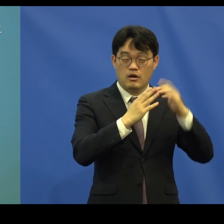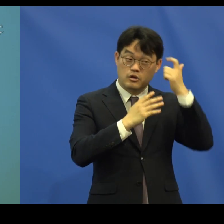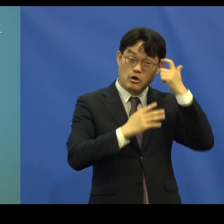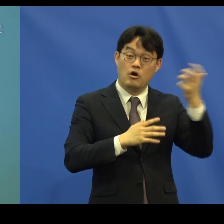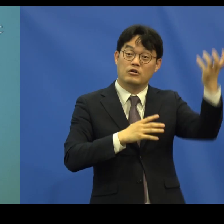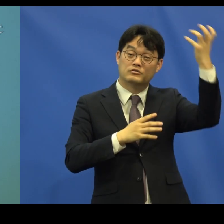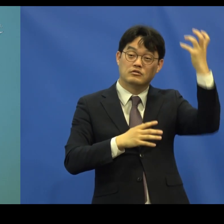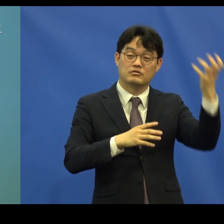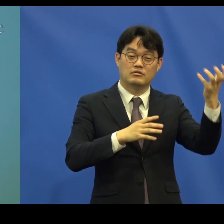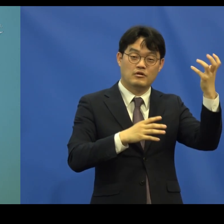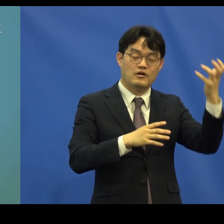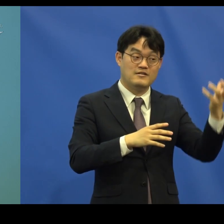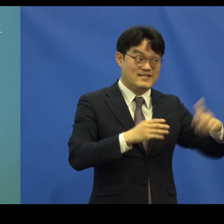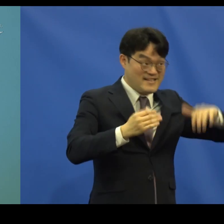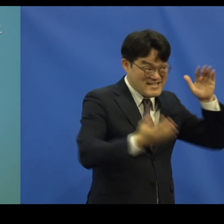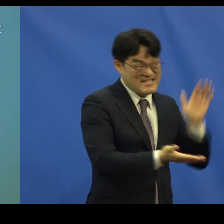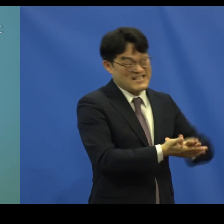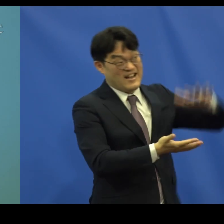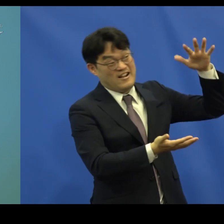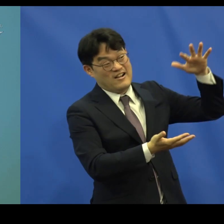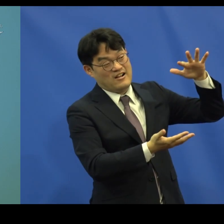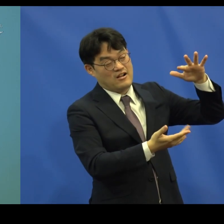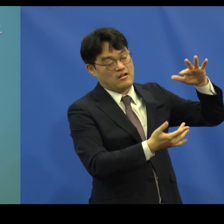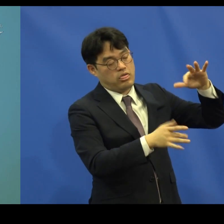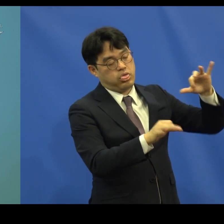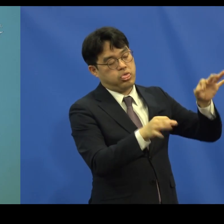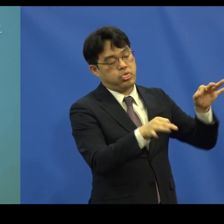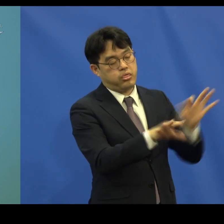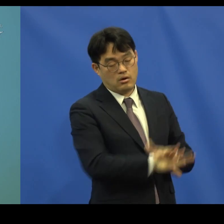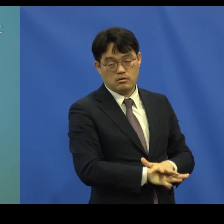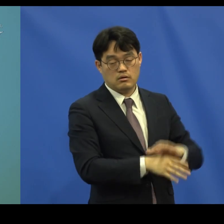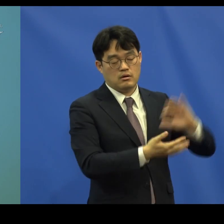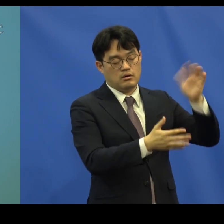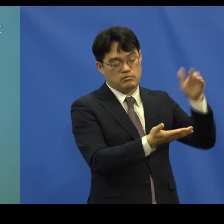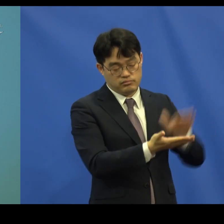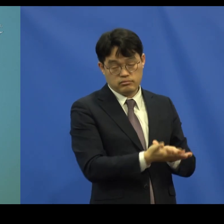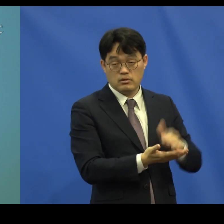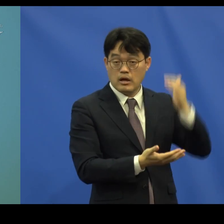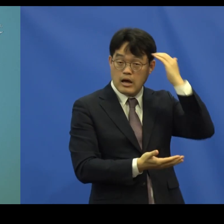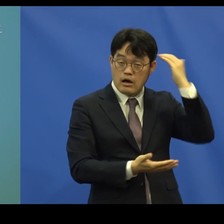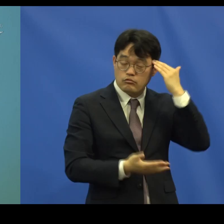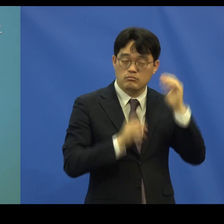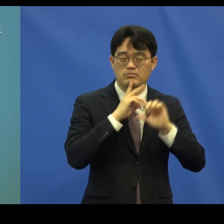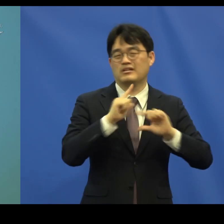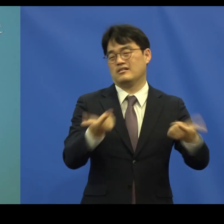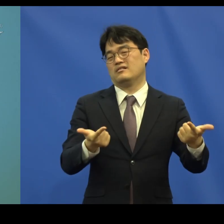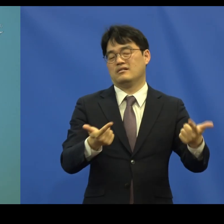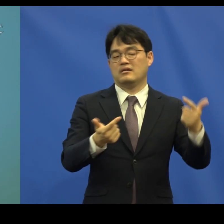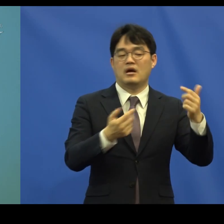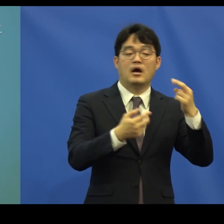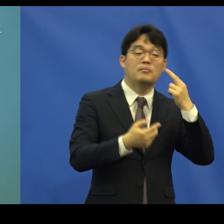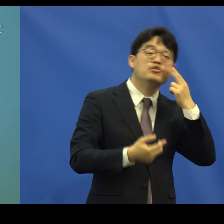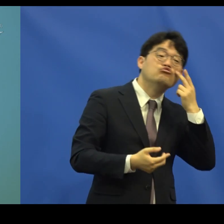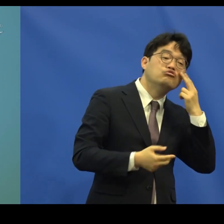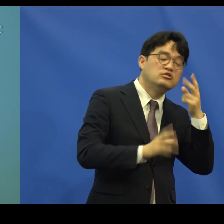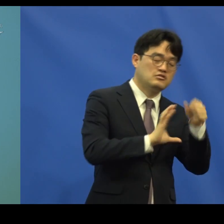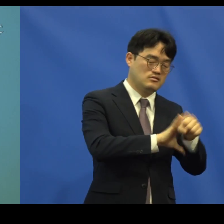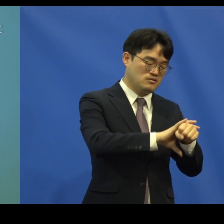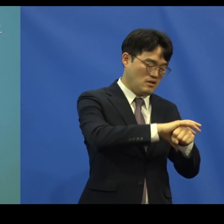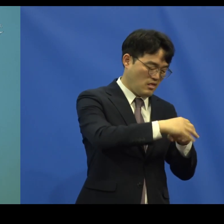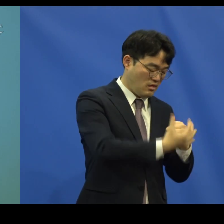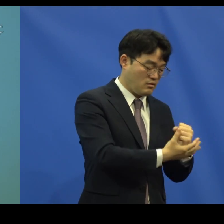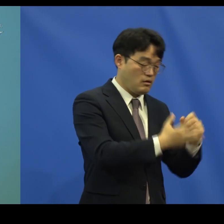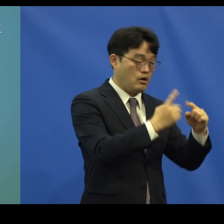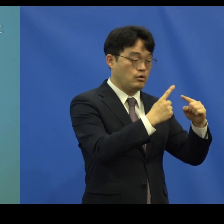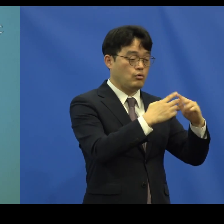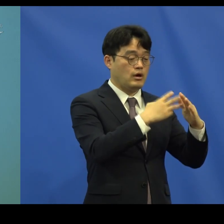이 코로나 팬데믹이 준 세계 교회, 한국뿐만 아닙니다. 미국 교회도 마찬가지. 세계 교회에 이 팬데믹